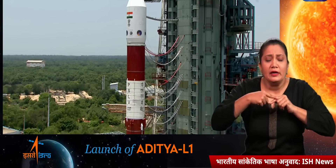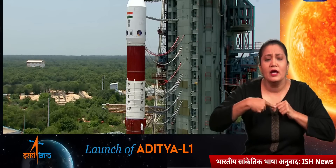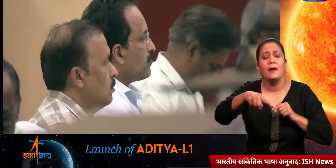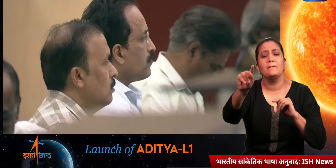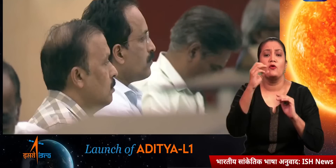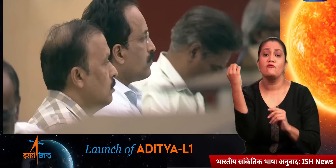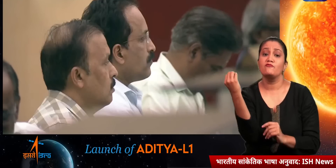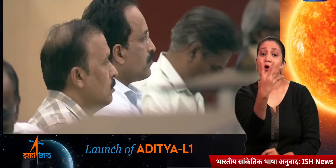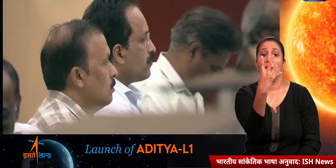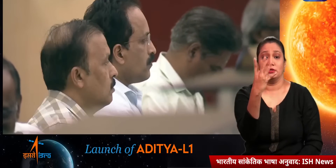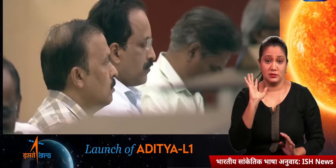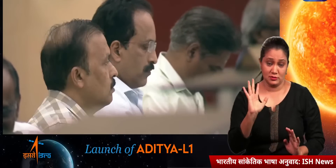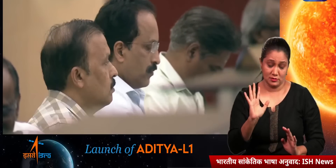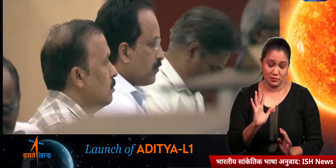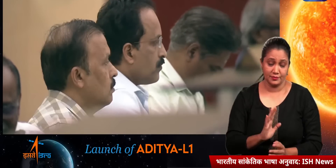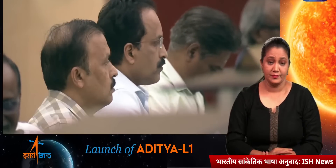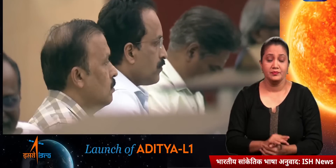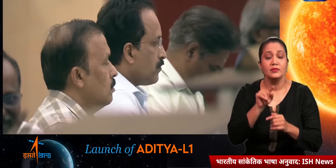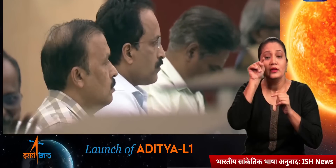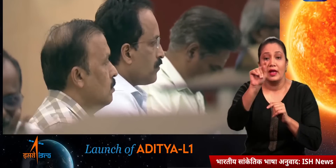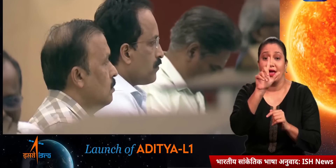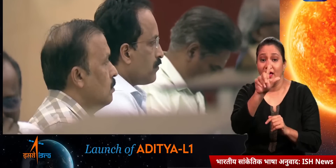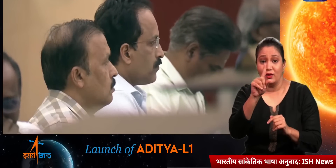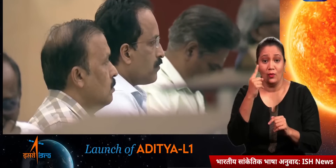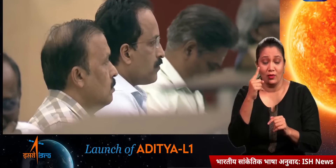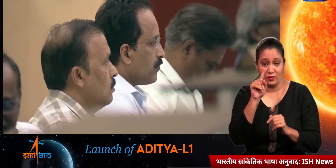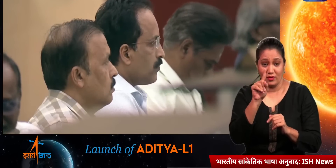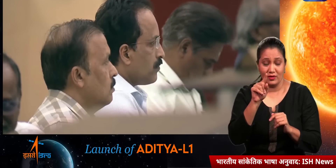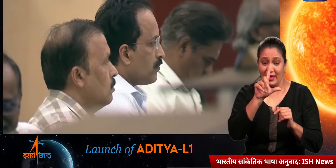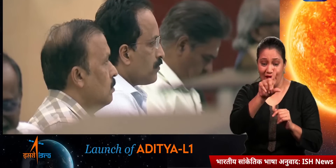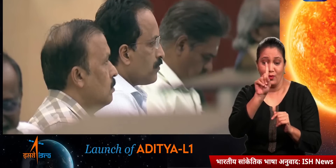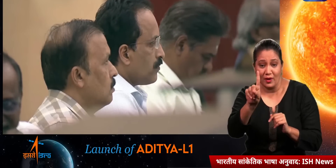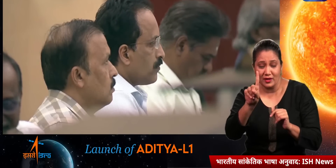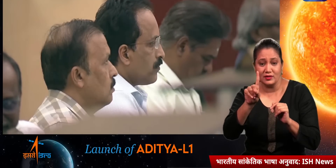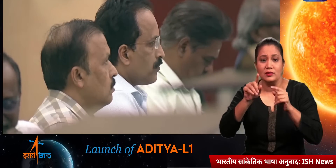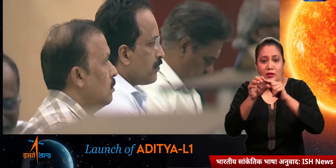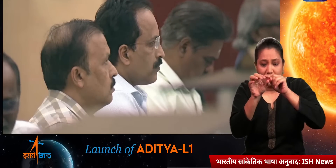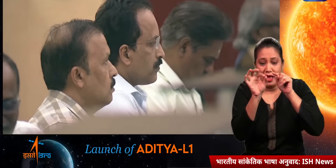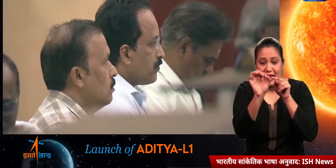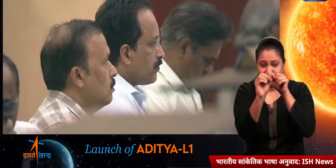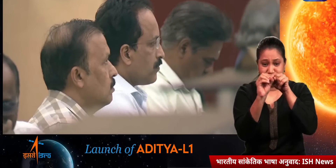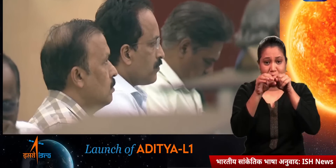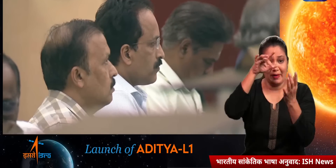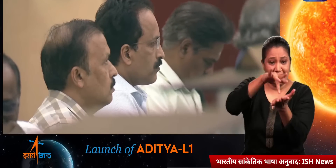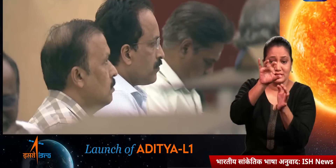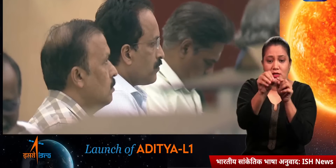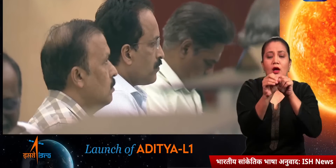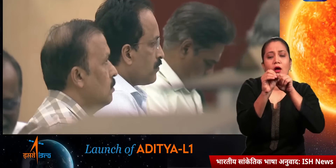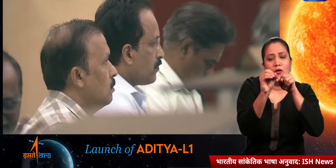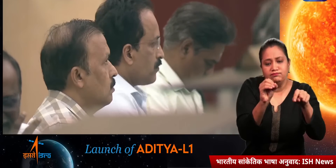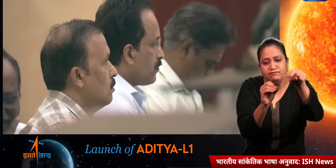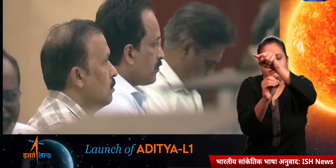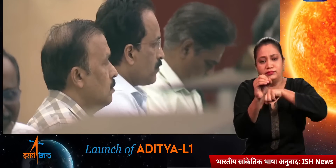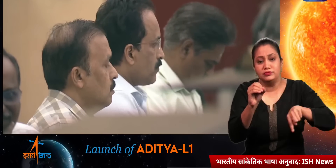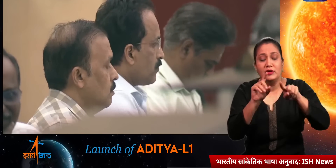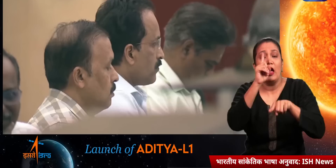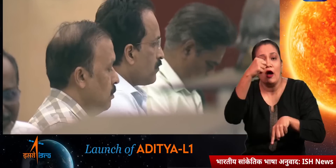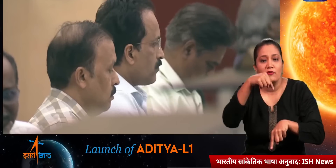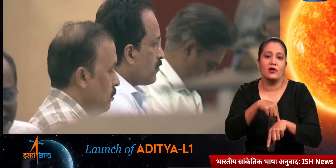4 months. There it will be placed in a halo orbit around L1. This is how India's